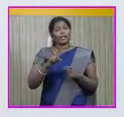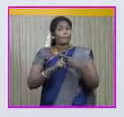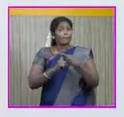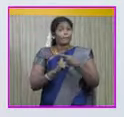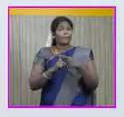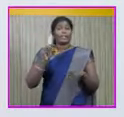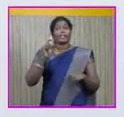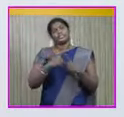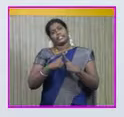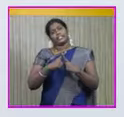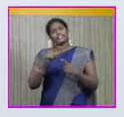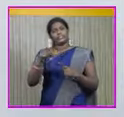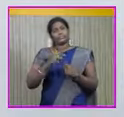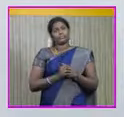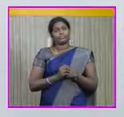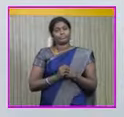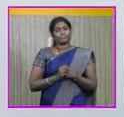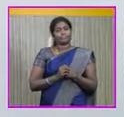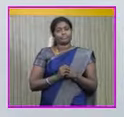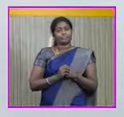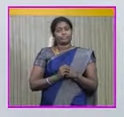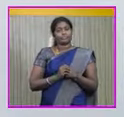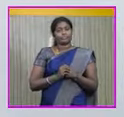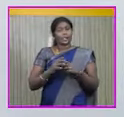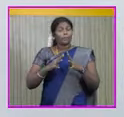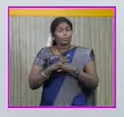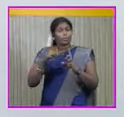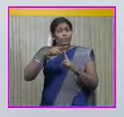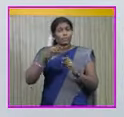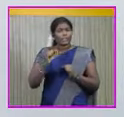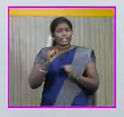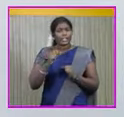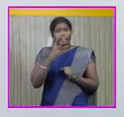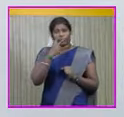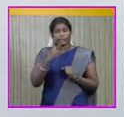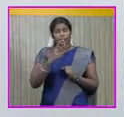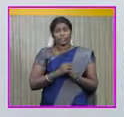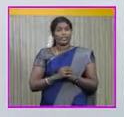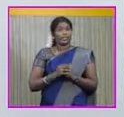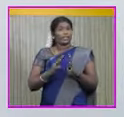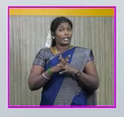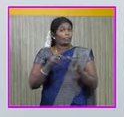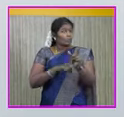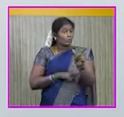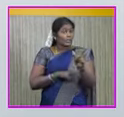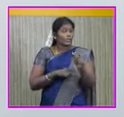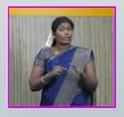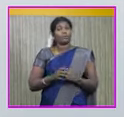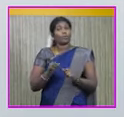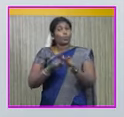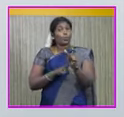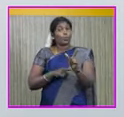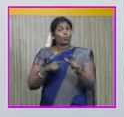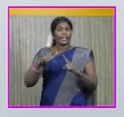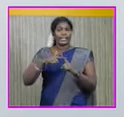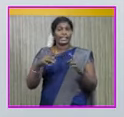6+X. அதே போல் WT அப்படின்ற அளவு என்னன்னு பாருங்கள், WY-யும் YT-யும்